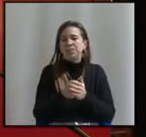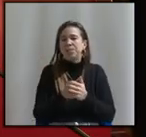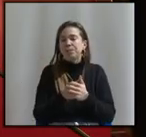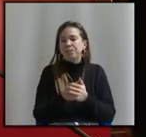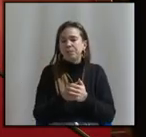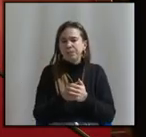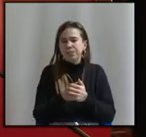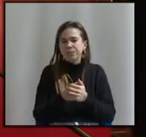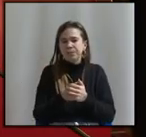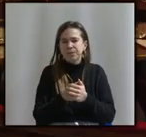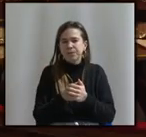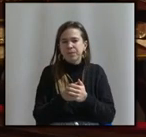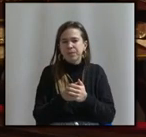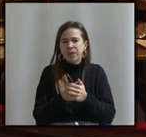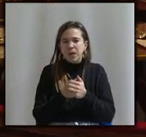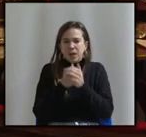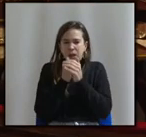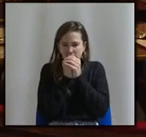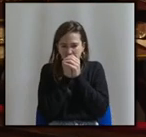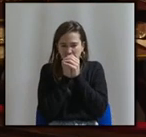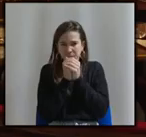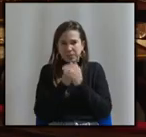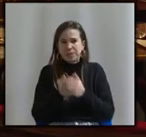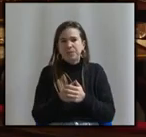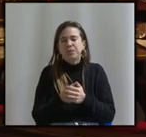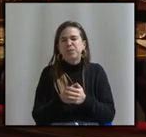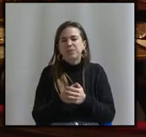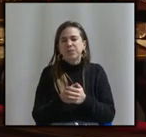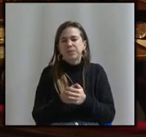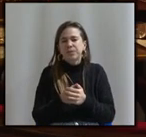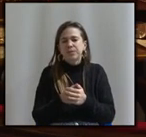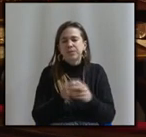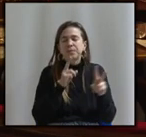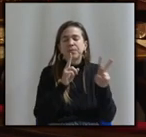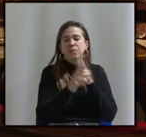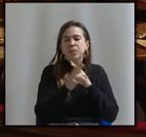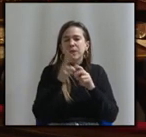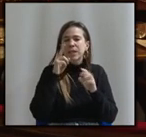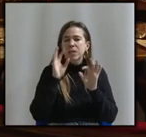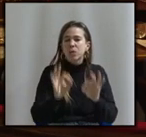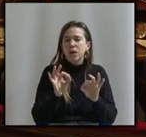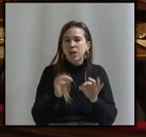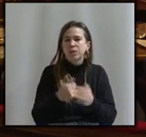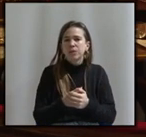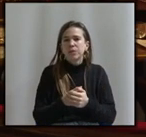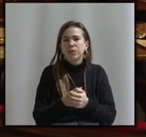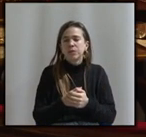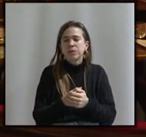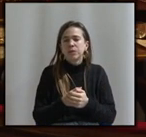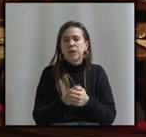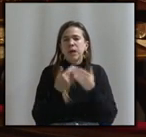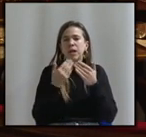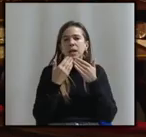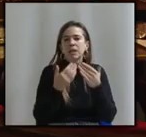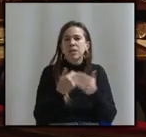carrer Doctor Salaric. Doncs gràcies, li respon la regidora de seguretat, senyora Franquesa, endavant. Gràcies,